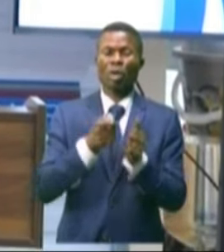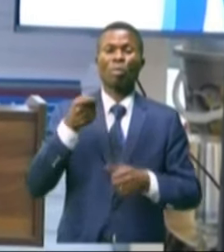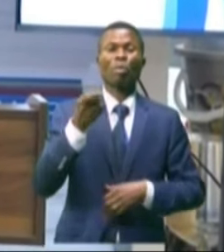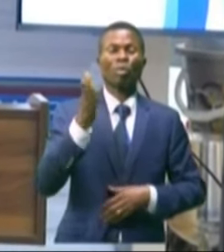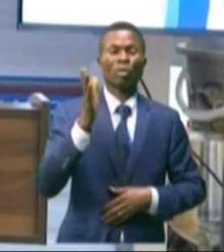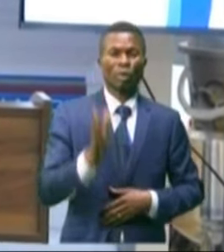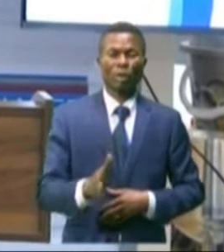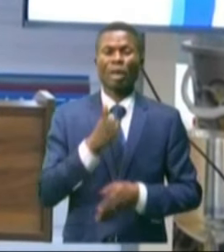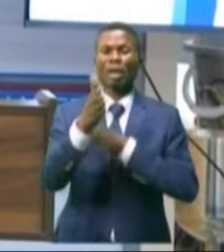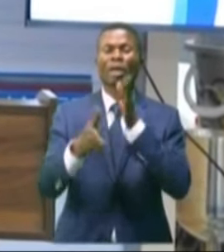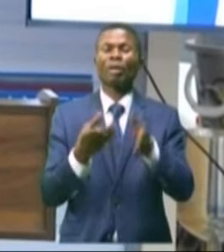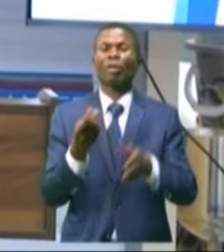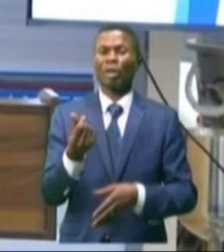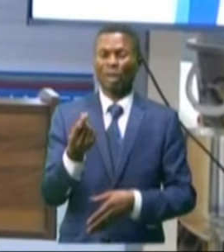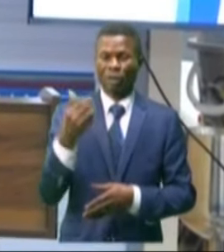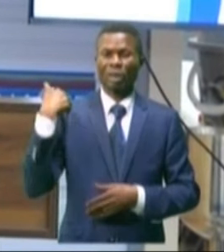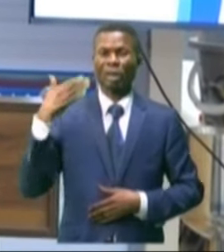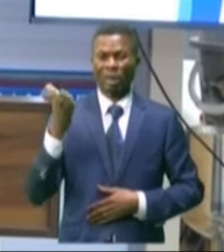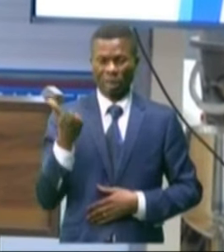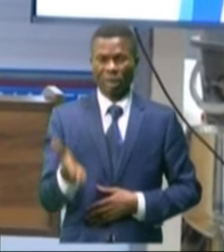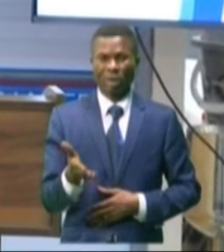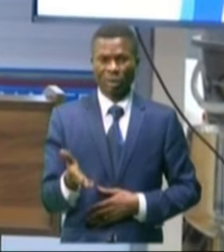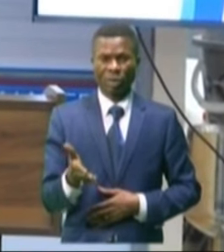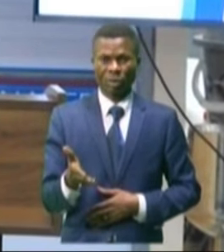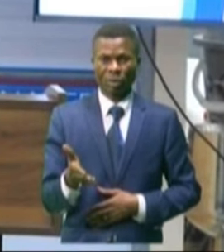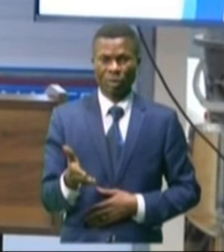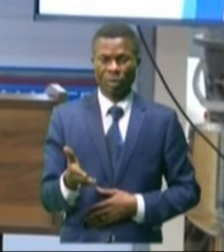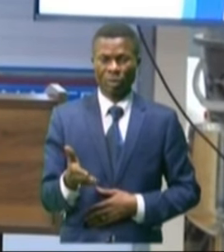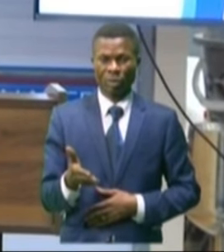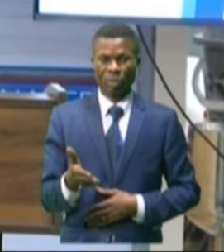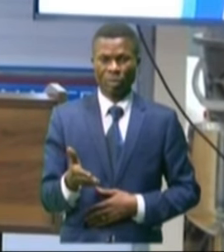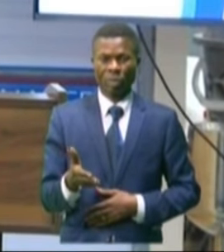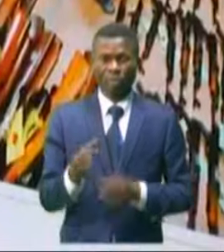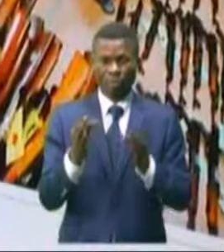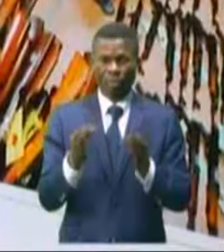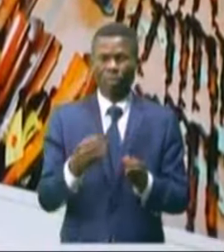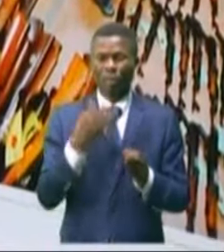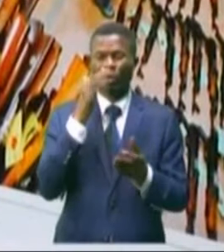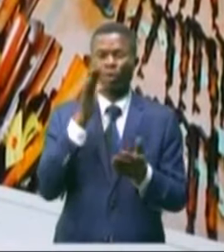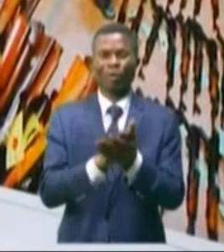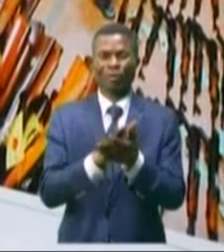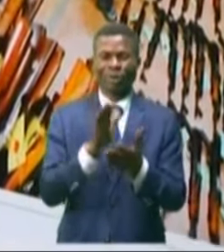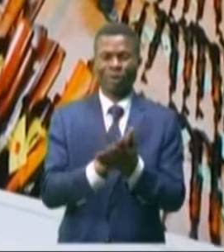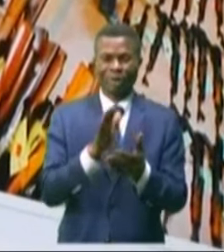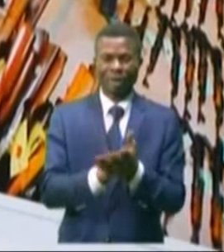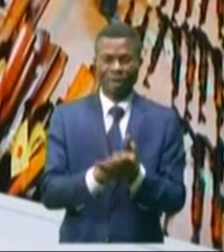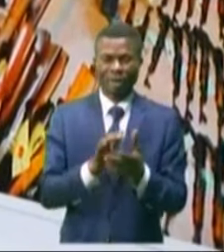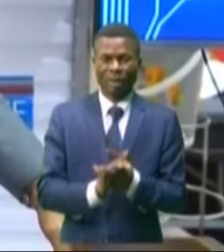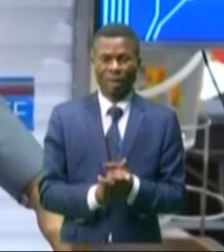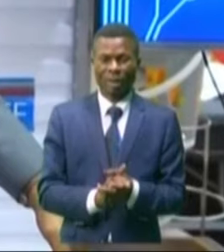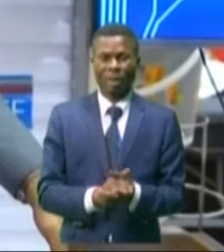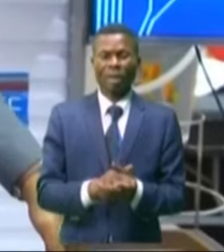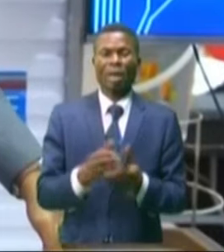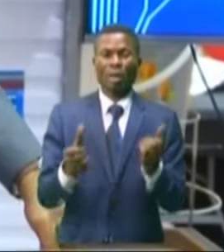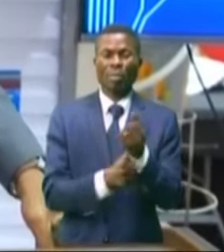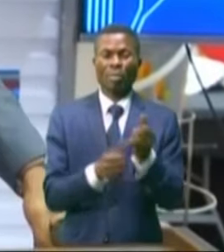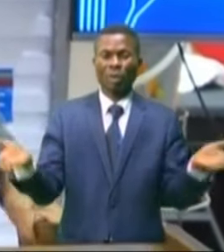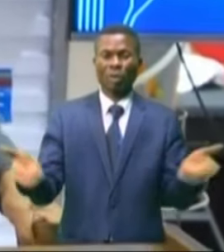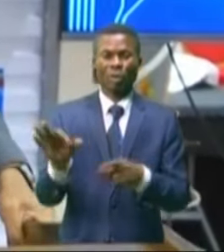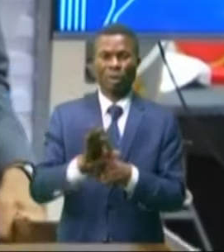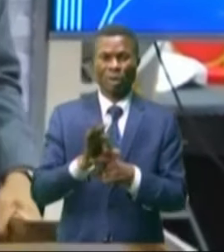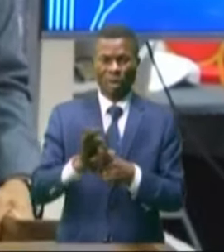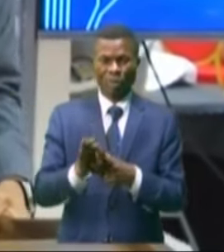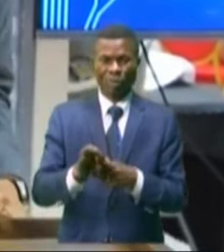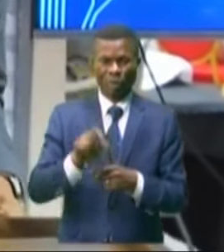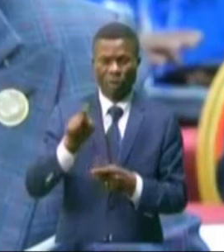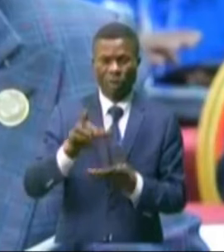financière. C'est notre pays. Hein. Nous n'avons pas notre pays, chers frères. Ces apprenants, qui sont des assujettis,